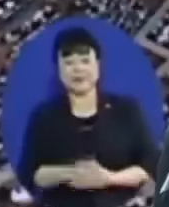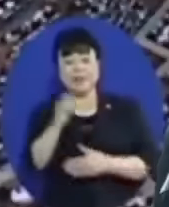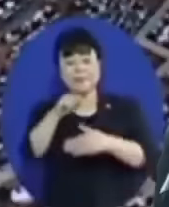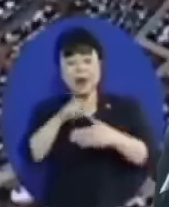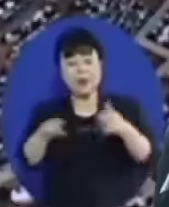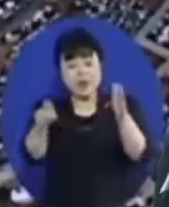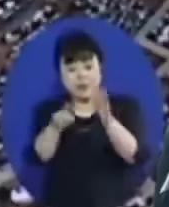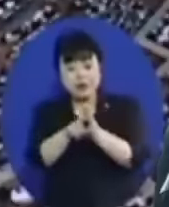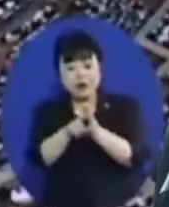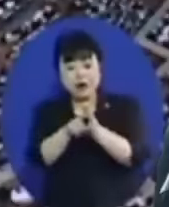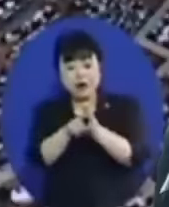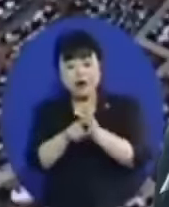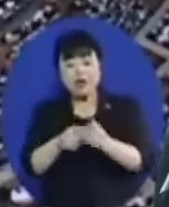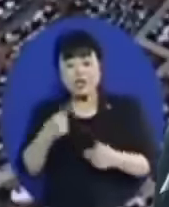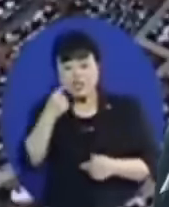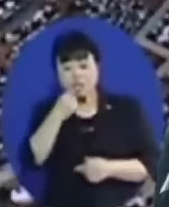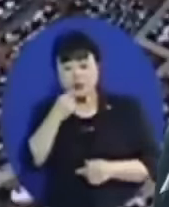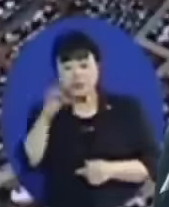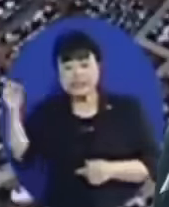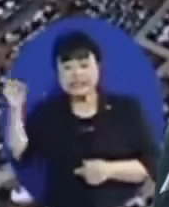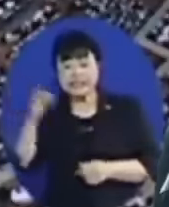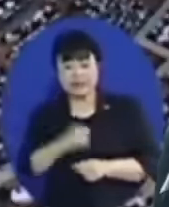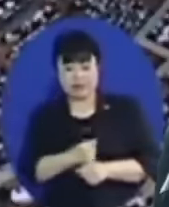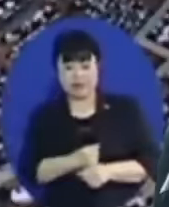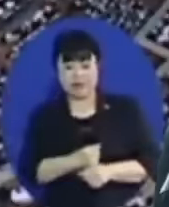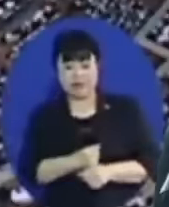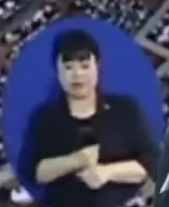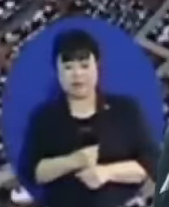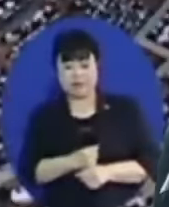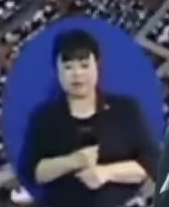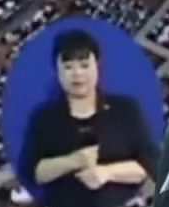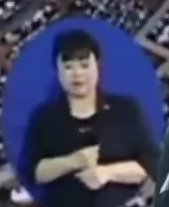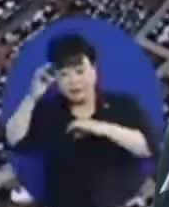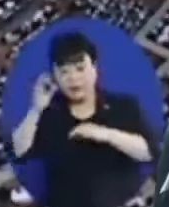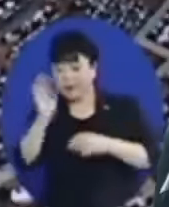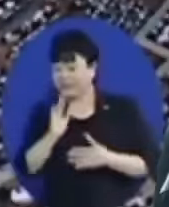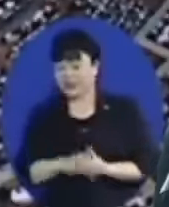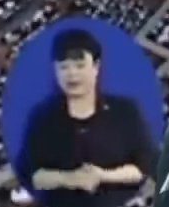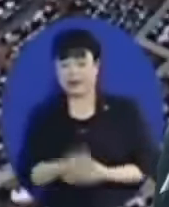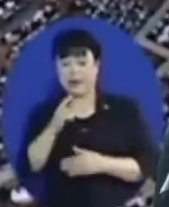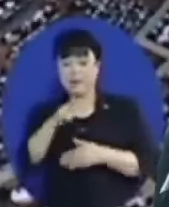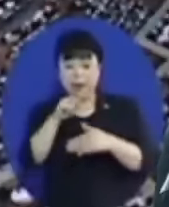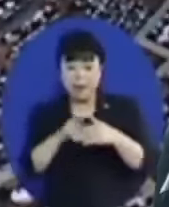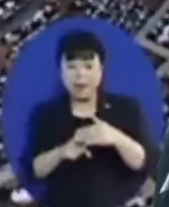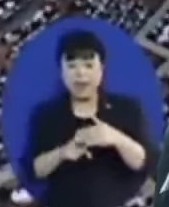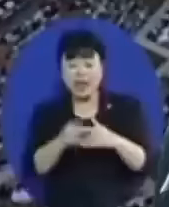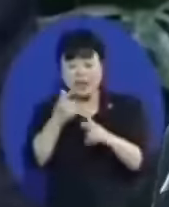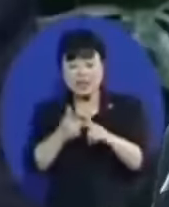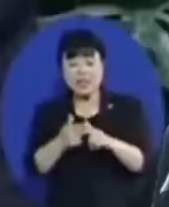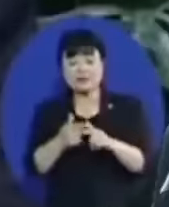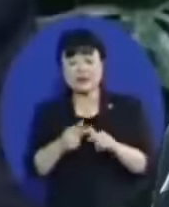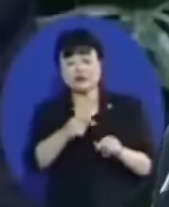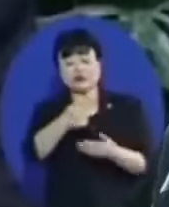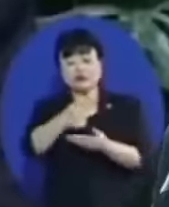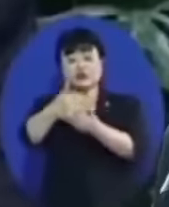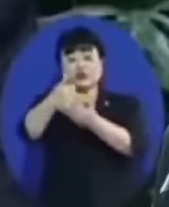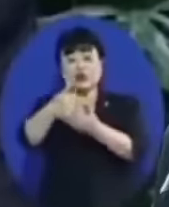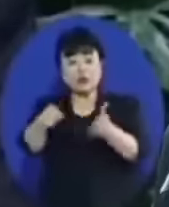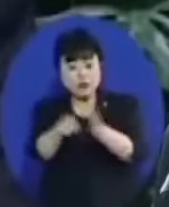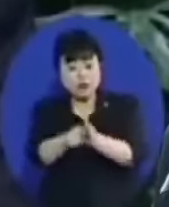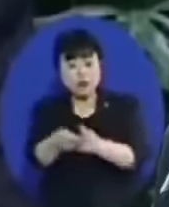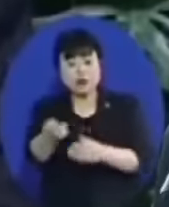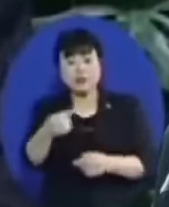마음에 믿는 것하고 입으로 시인하는 것 일체가 되어야 되는 것입니다. 내가 마음으로 예수 그리스도가 구주인 것을 아무리